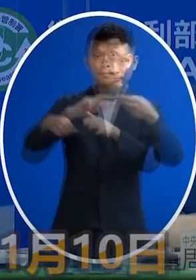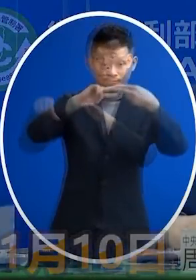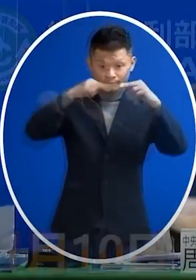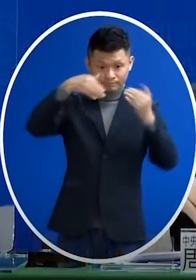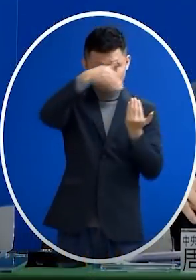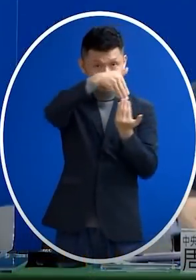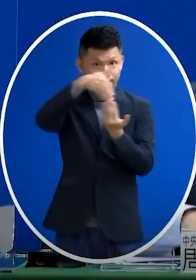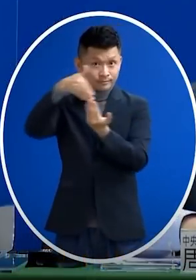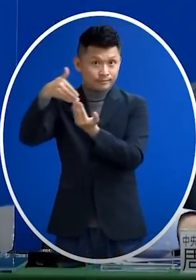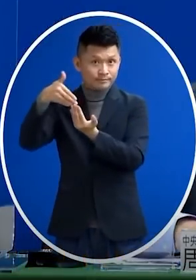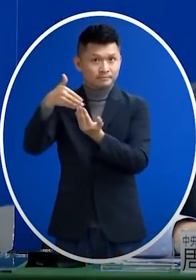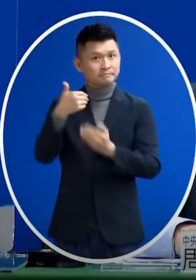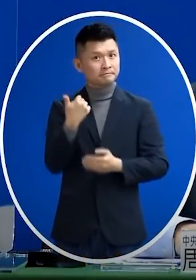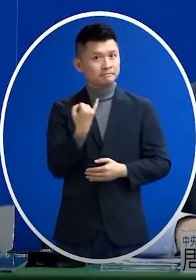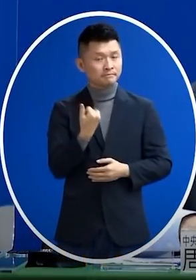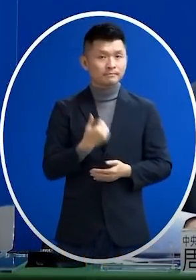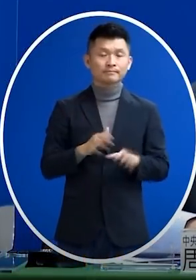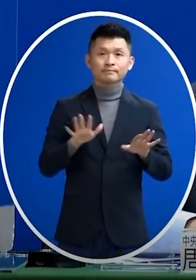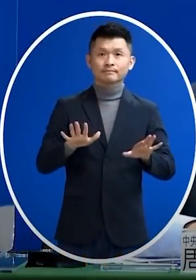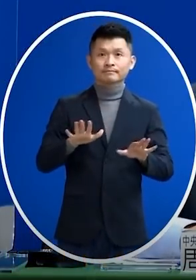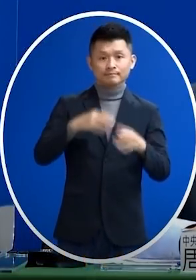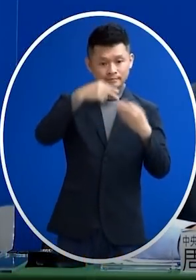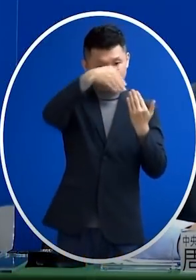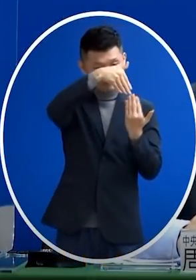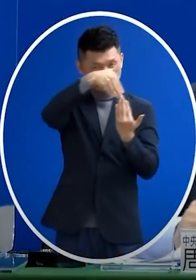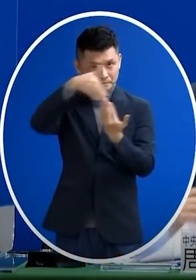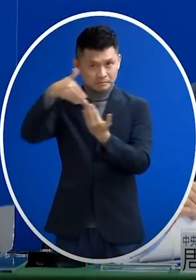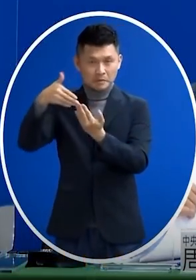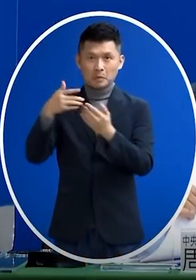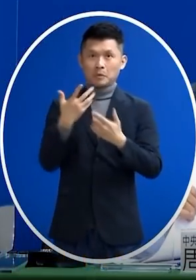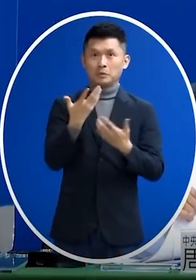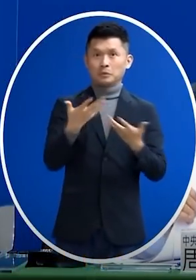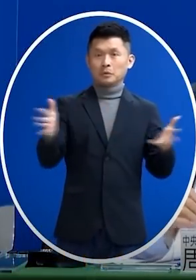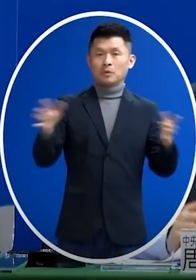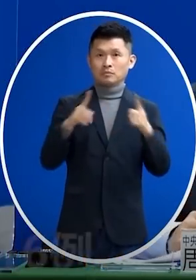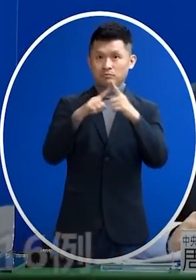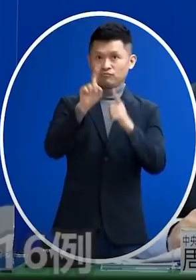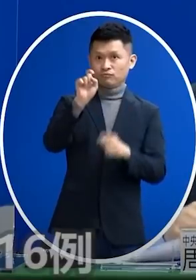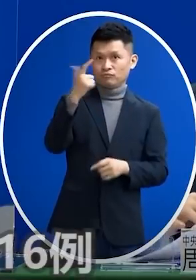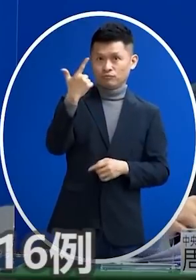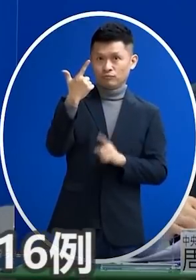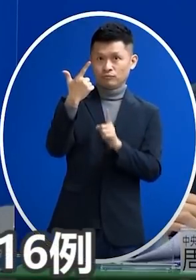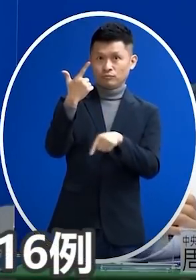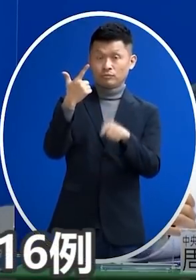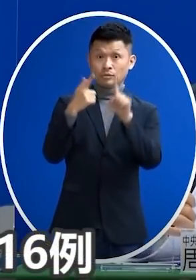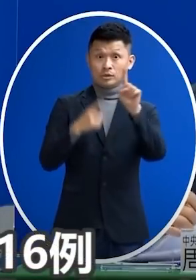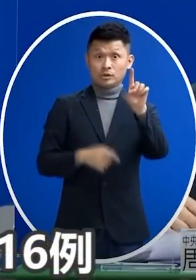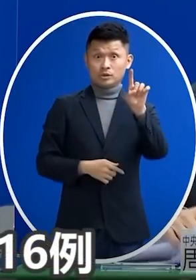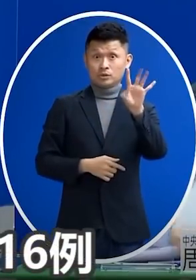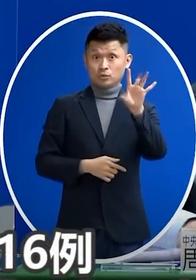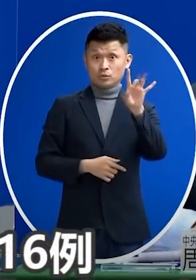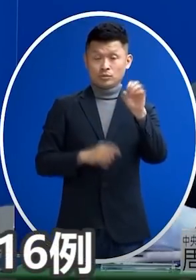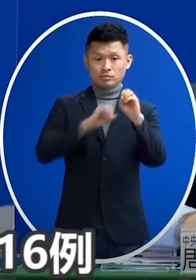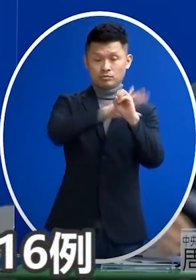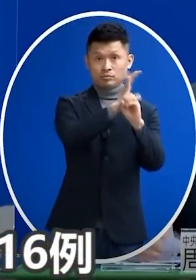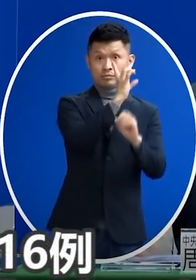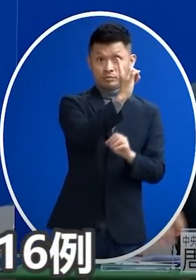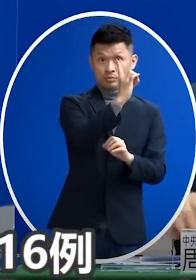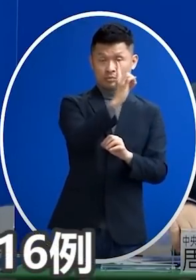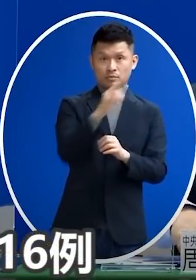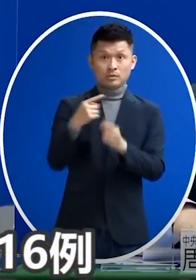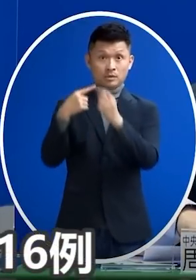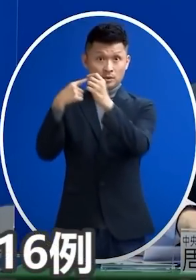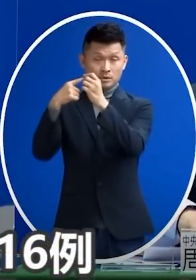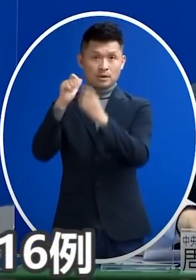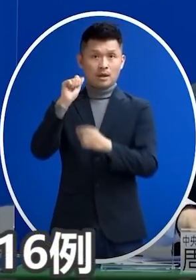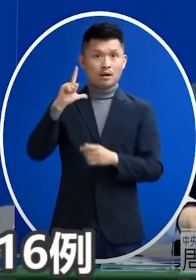告。 那这一周我们定序出来的比较多，有16例，其中15例是 Delta，一例是